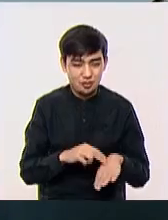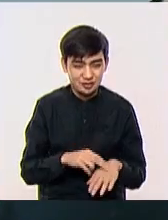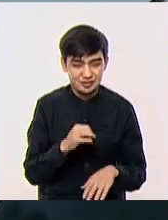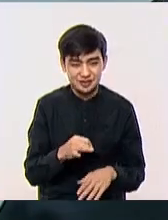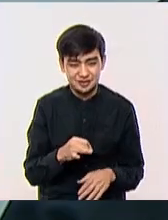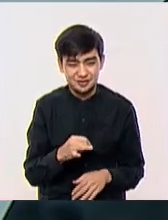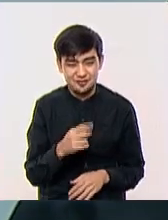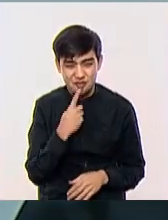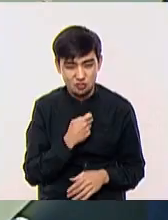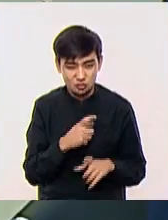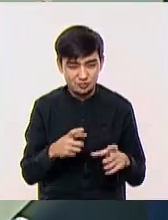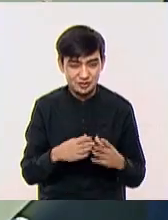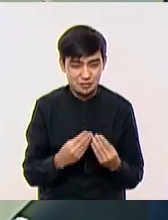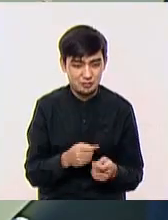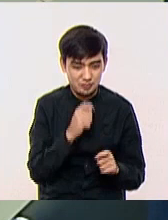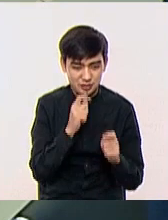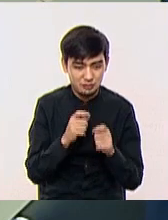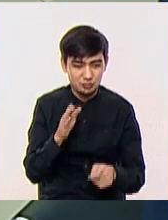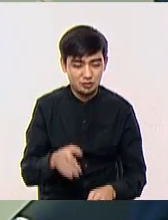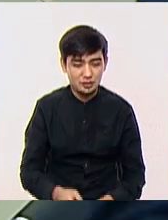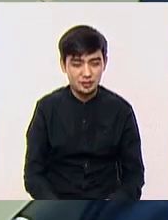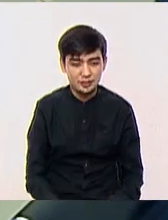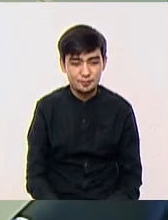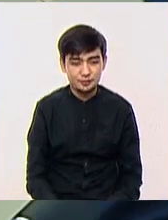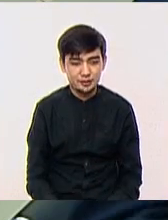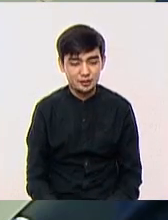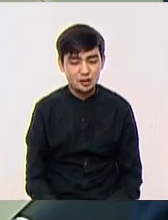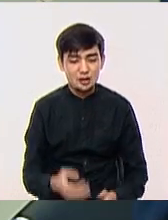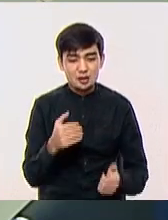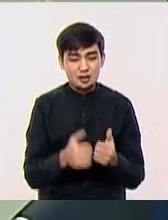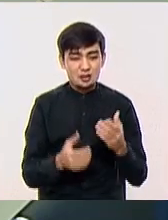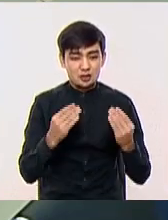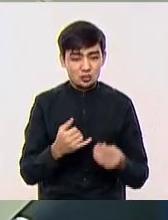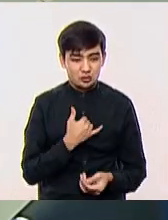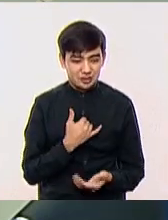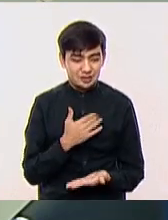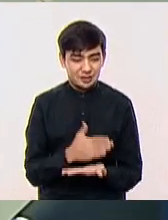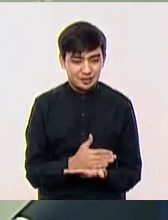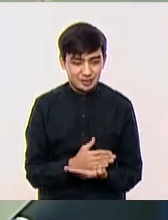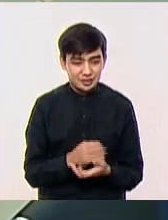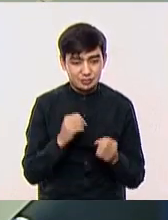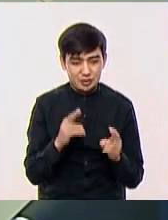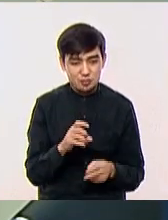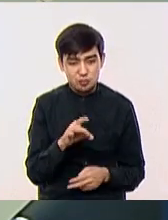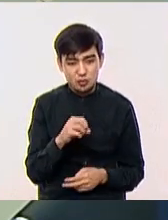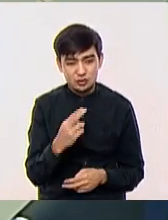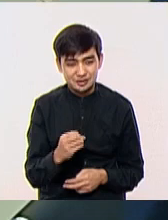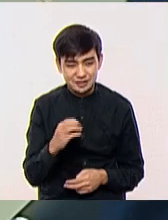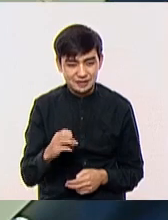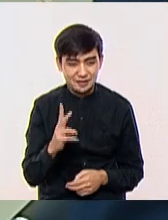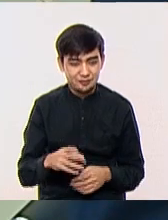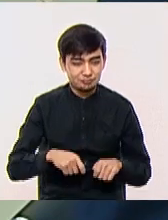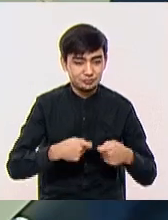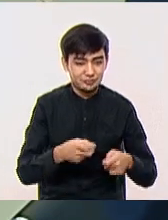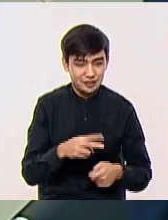военных. Мы ежедневно, у нас проходит процесс оформления и передачи квартир.